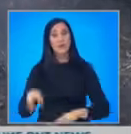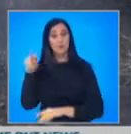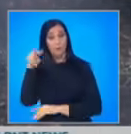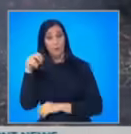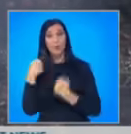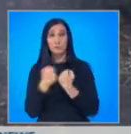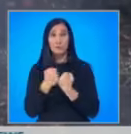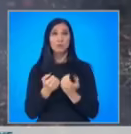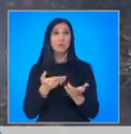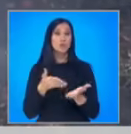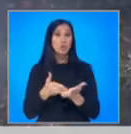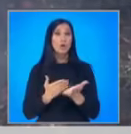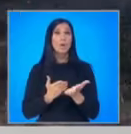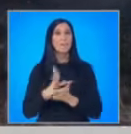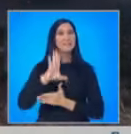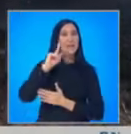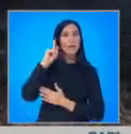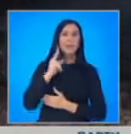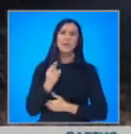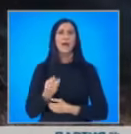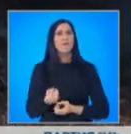ден възникваха нови, макар и малки огнища.